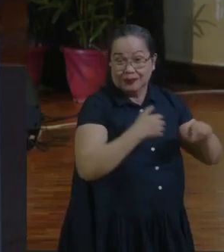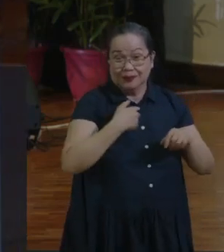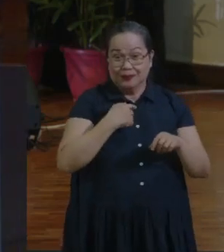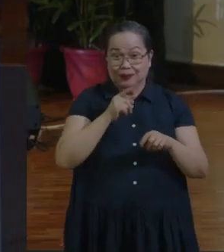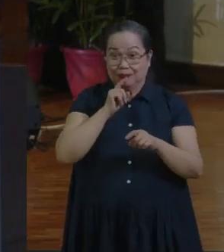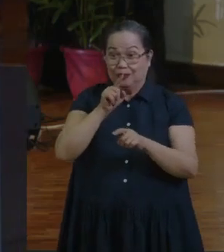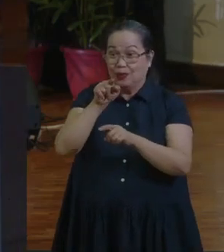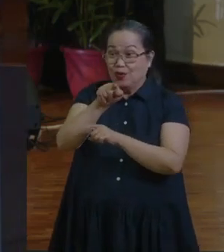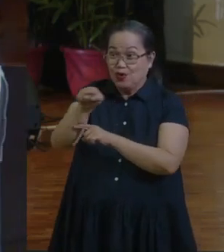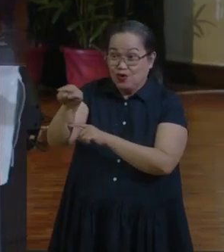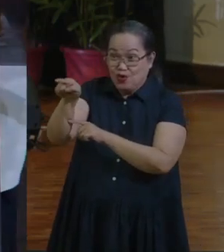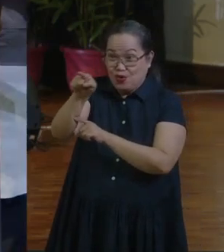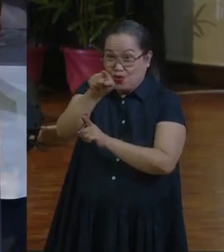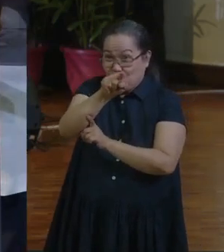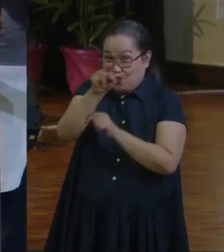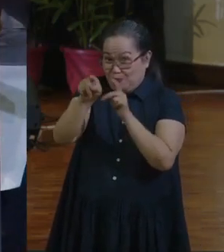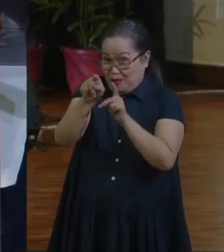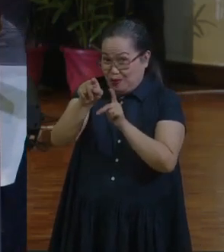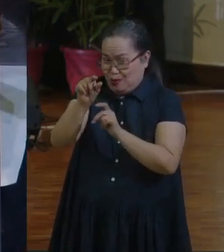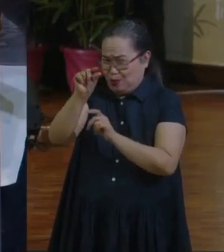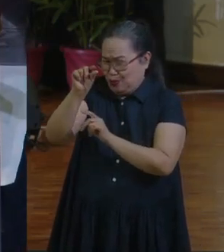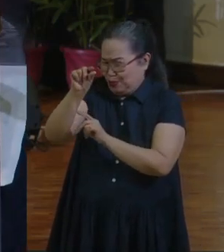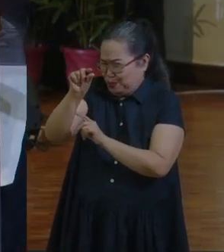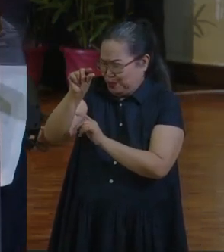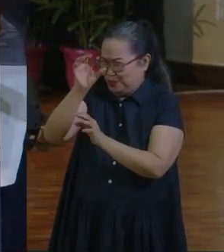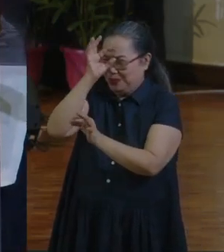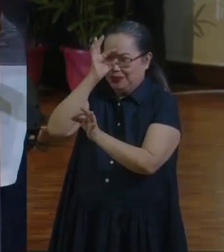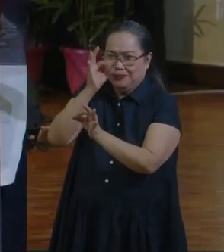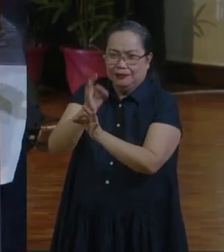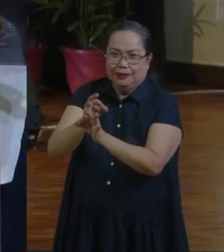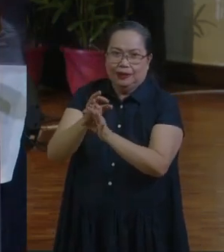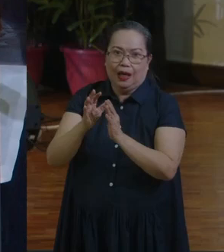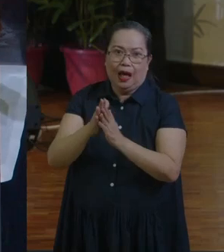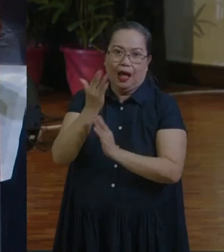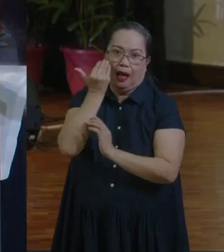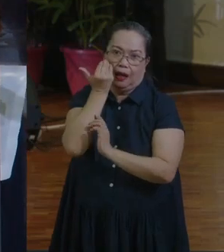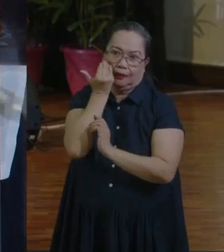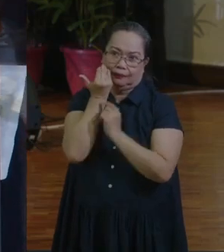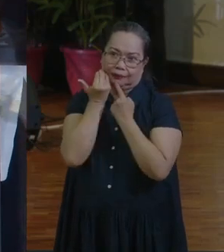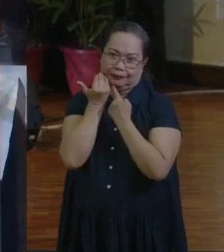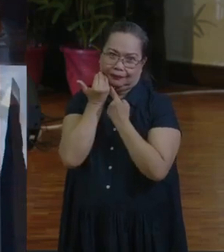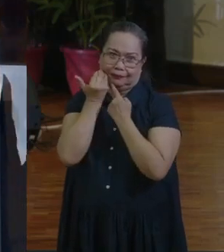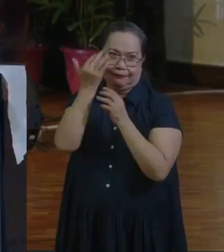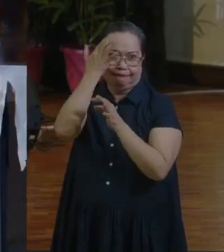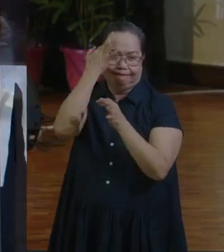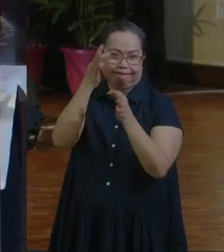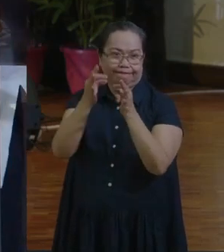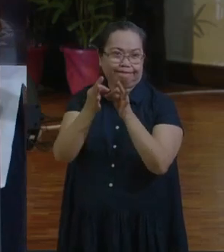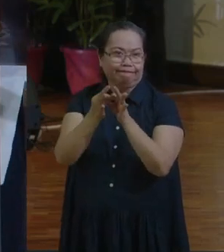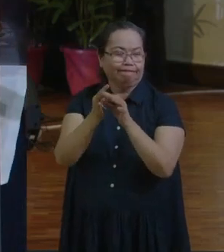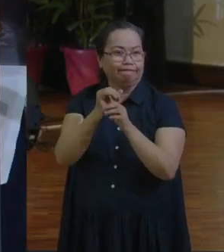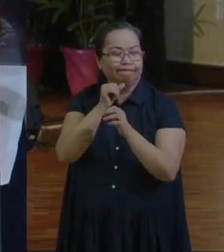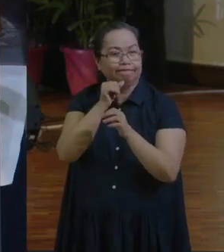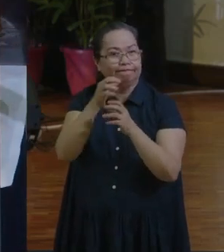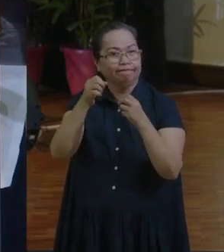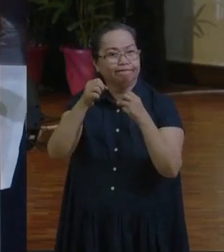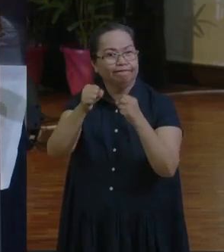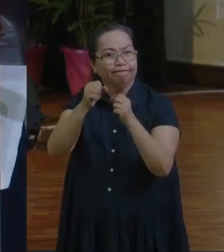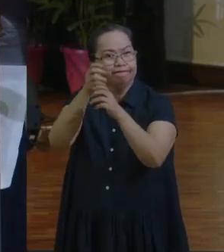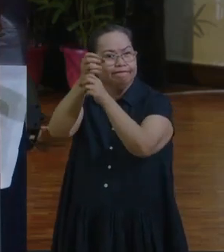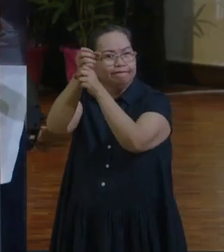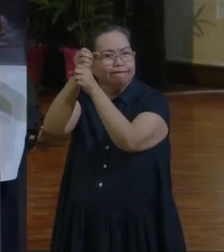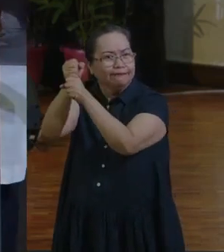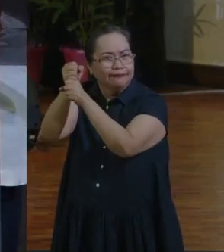O you of little faith. Palagi silang nagkukulang, nag-aalanganin sa kanilang